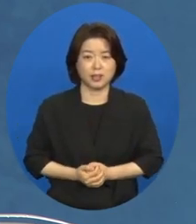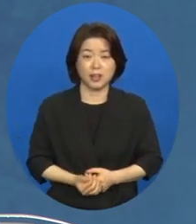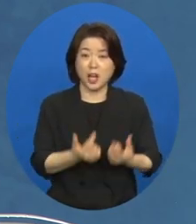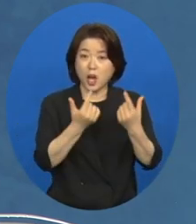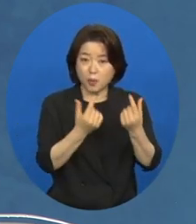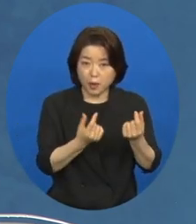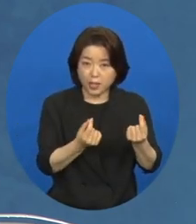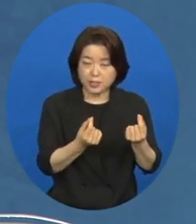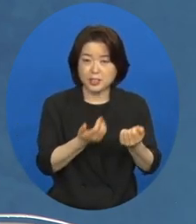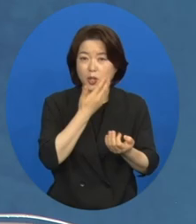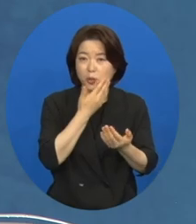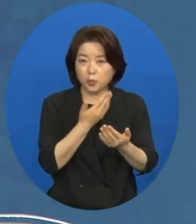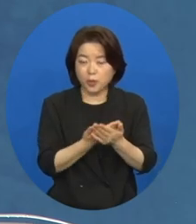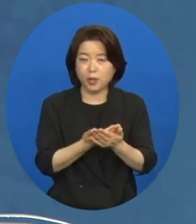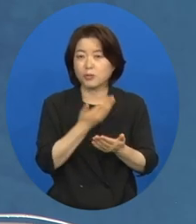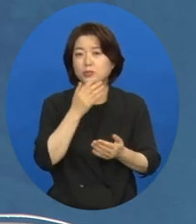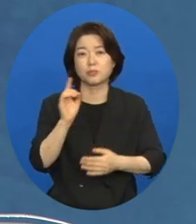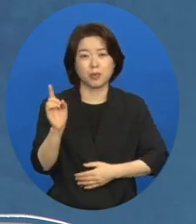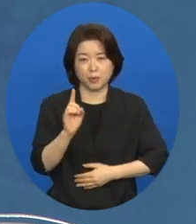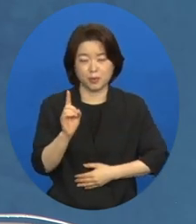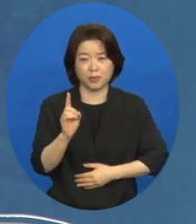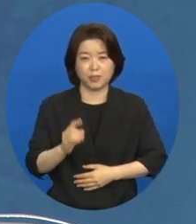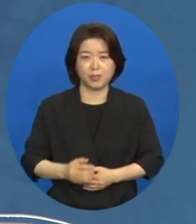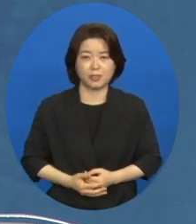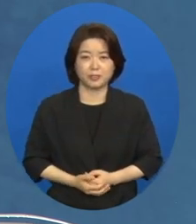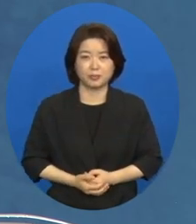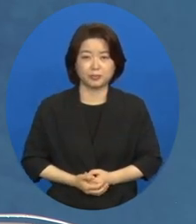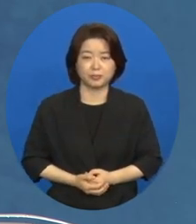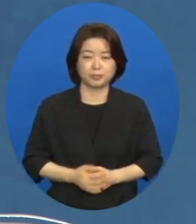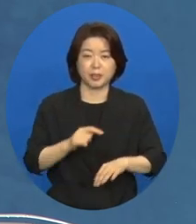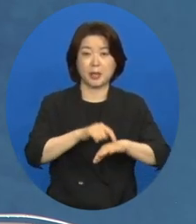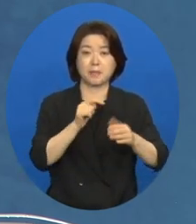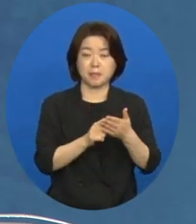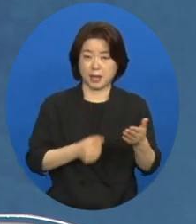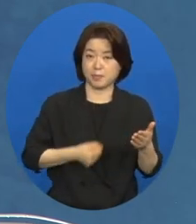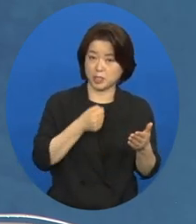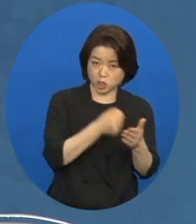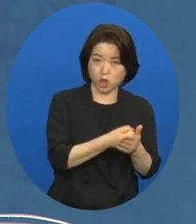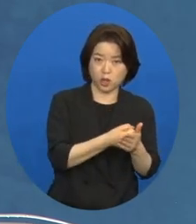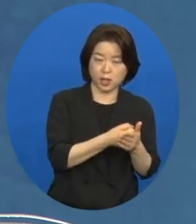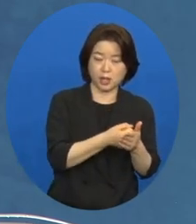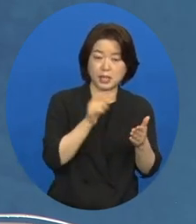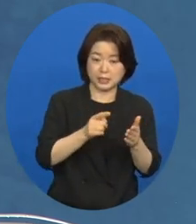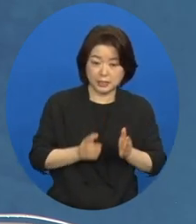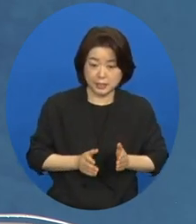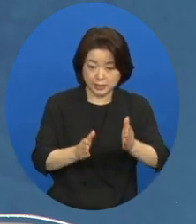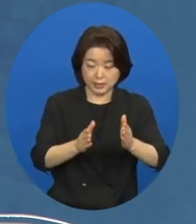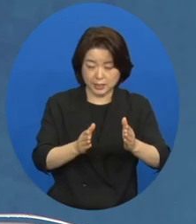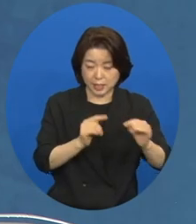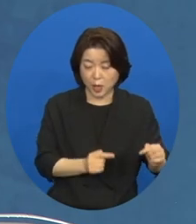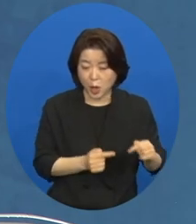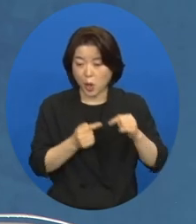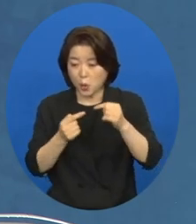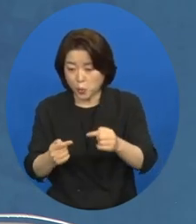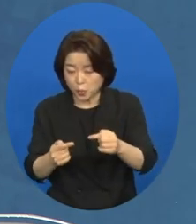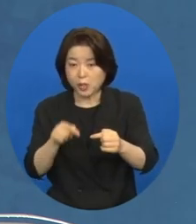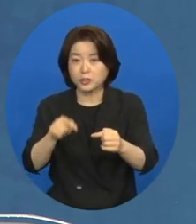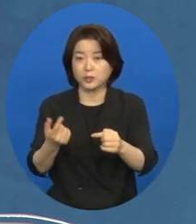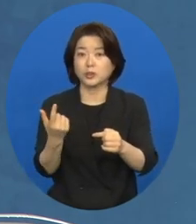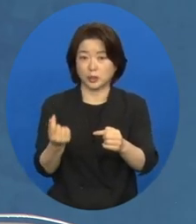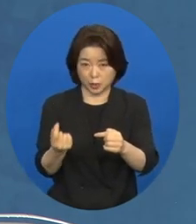또 귀하고 중요한 것이 있는데 마음을 정하여 그 길 안으로 들어간 순종